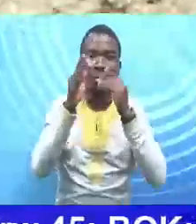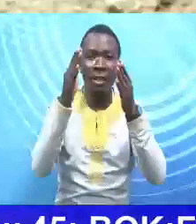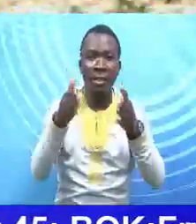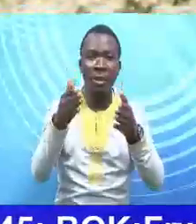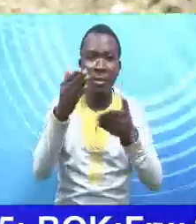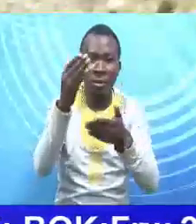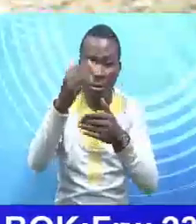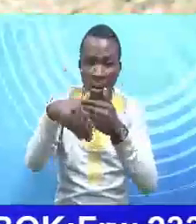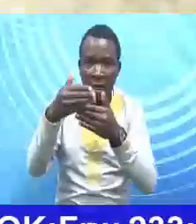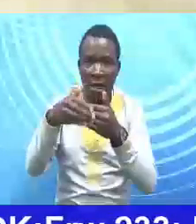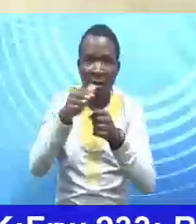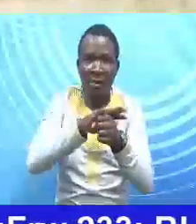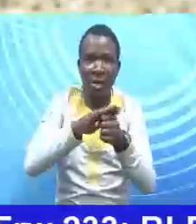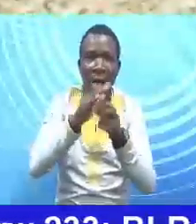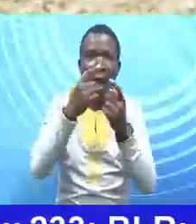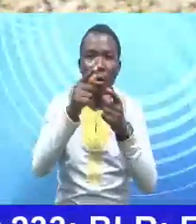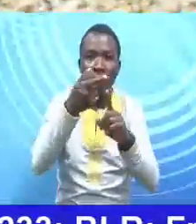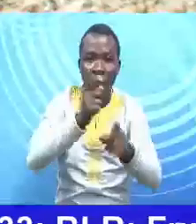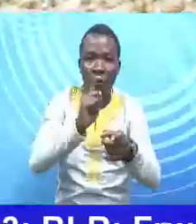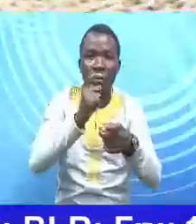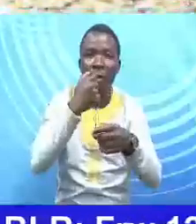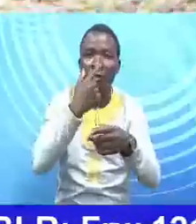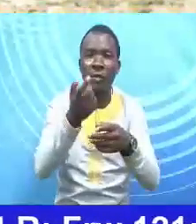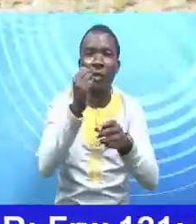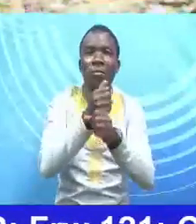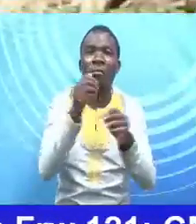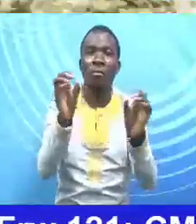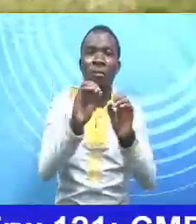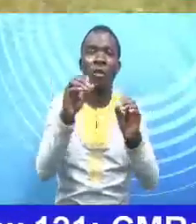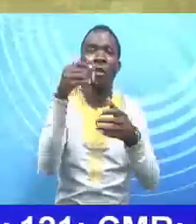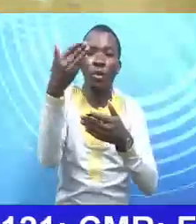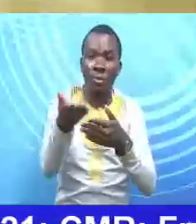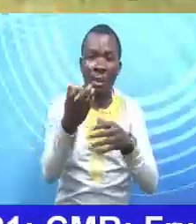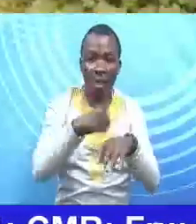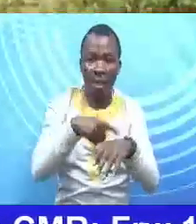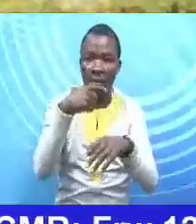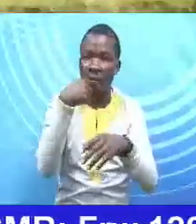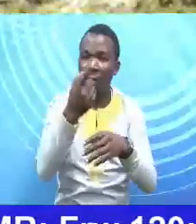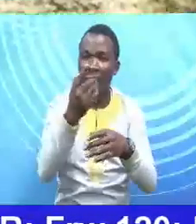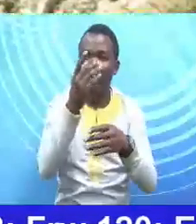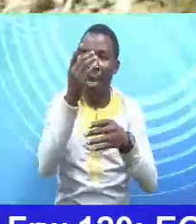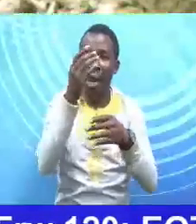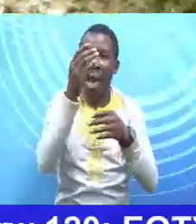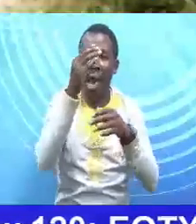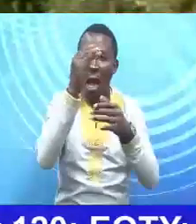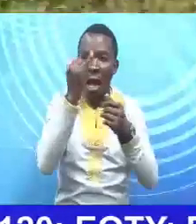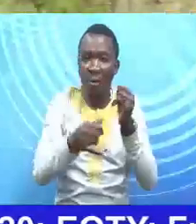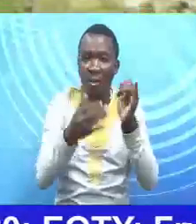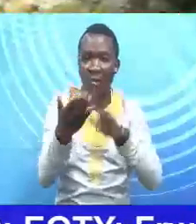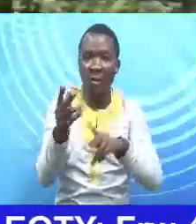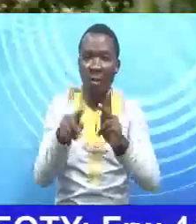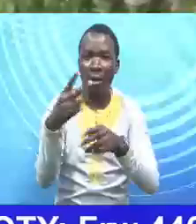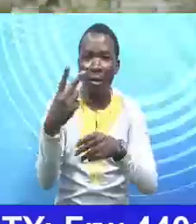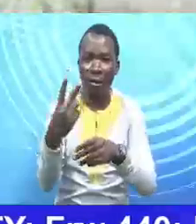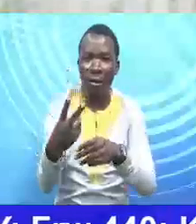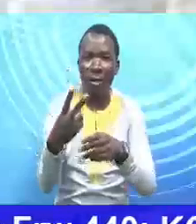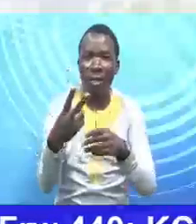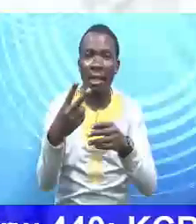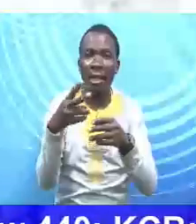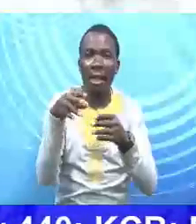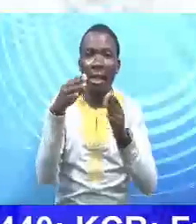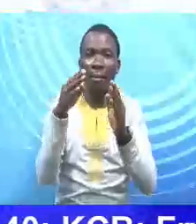nyamara kuva babivuze ntibyigeze bikorwa. Nyuma y'aho bivugiwe iki kidendezi kimaze guhitana ubuzima bw'abagera kuri babiri. BTN TV ku kidendezi giherere mu